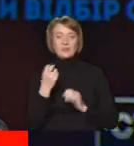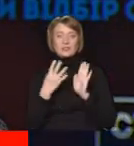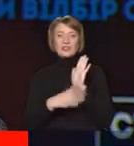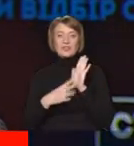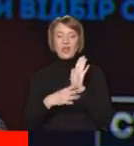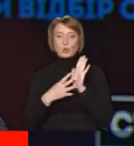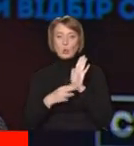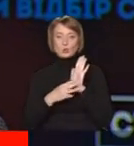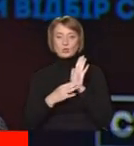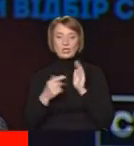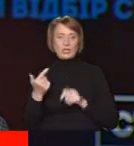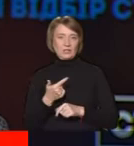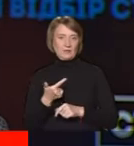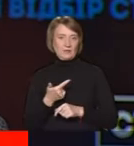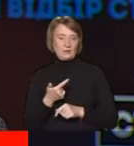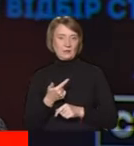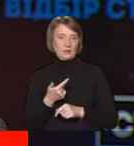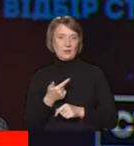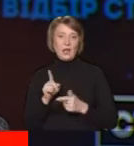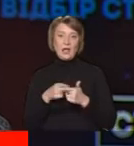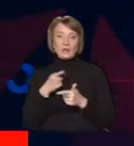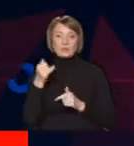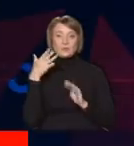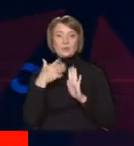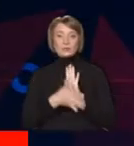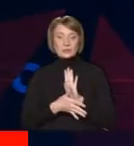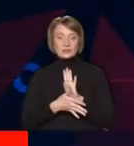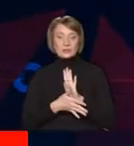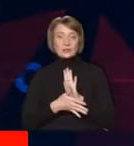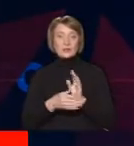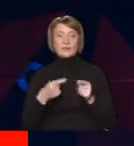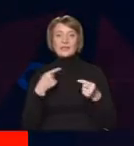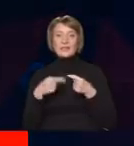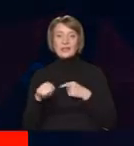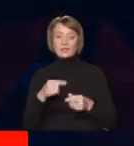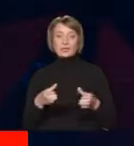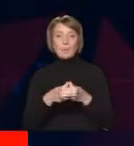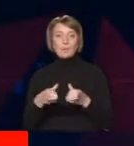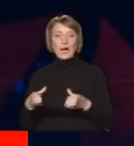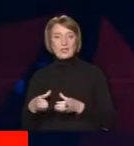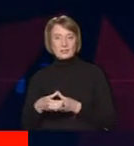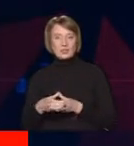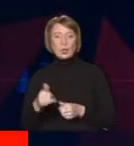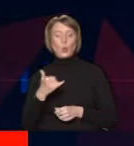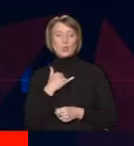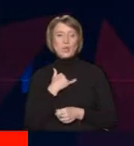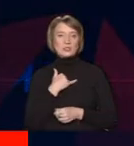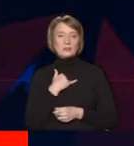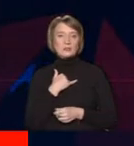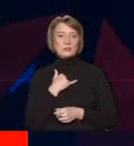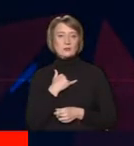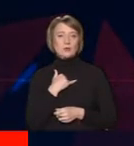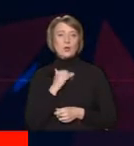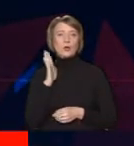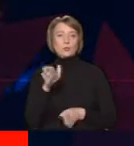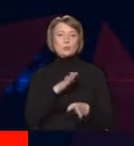гривень. Це ми рахували буквально кілька днів тому. Але, щоб ви розуміли, на відміну, знов-таки, від інших так званих партій, так, у нас буде